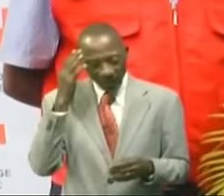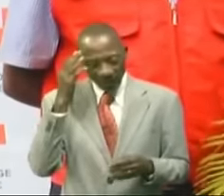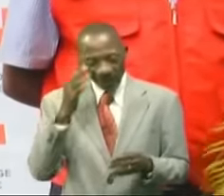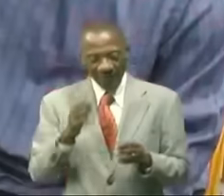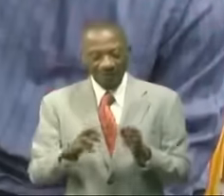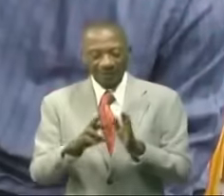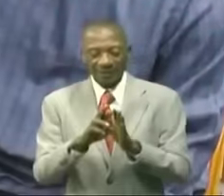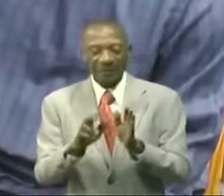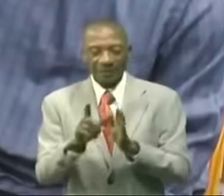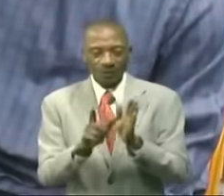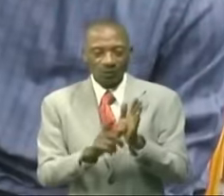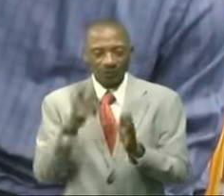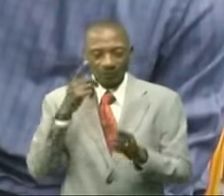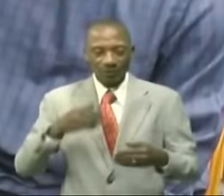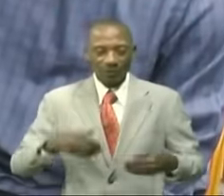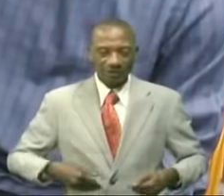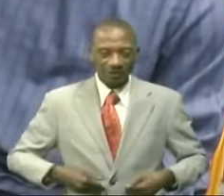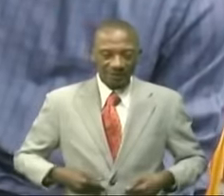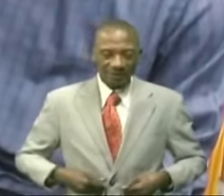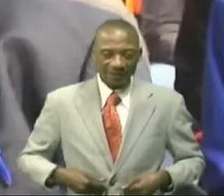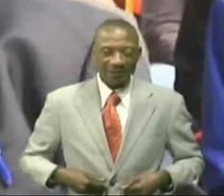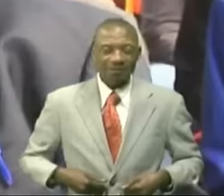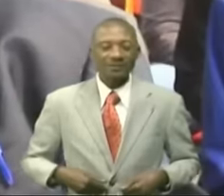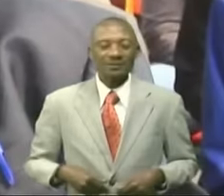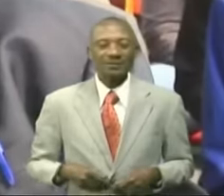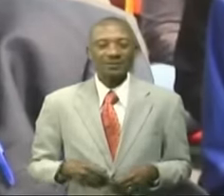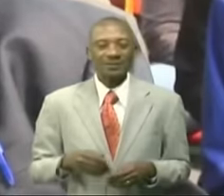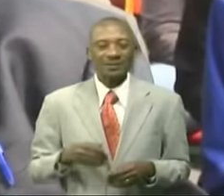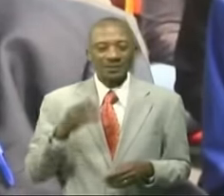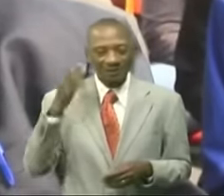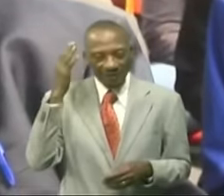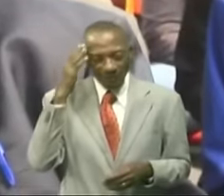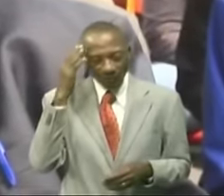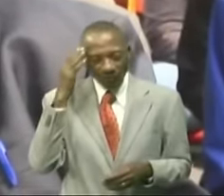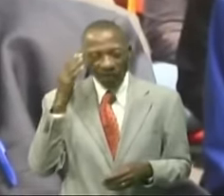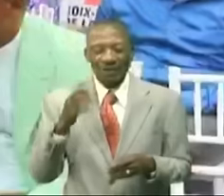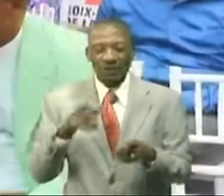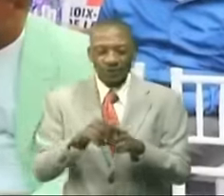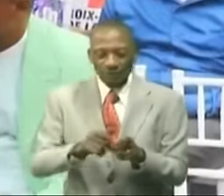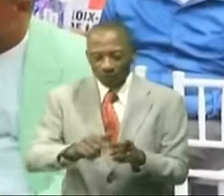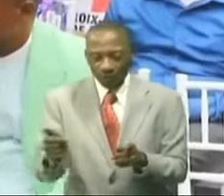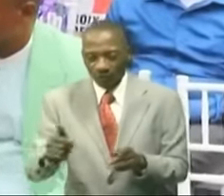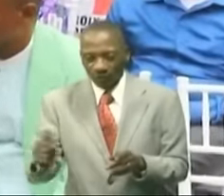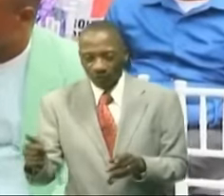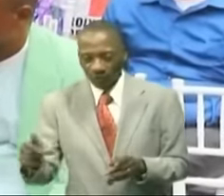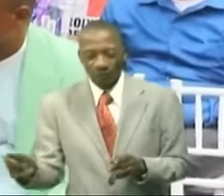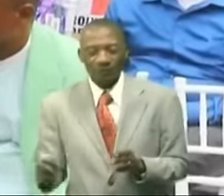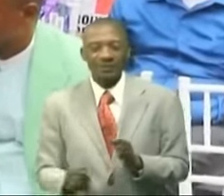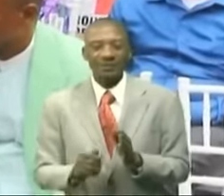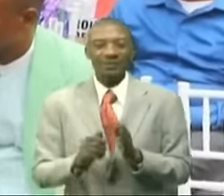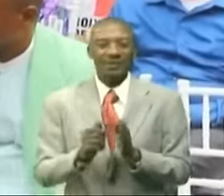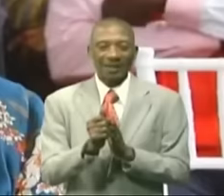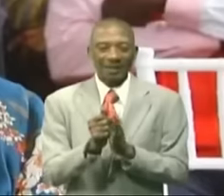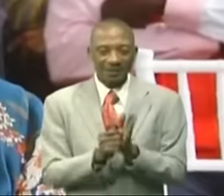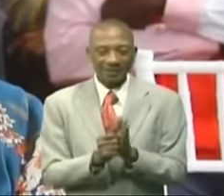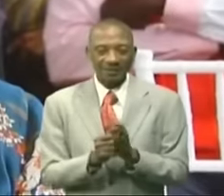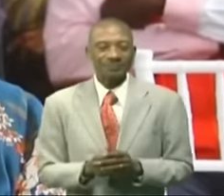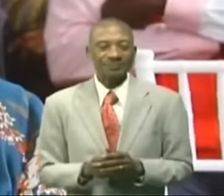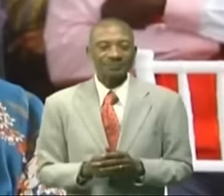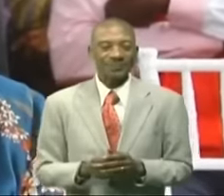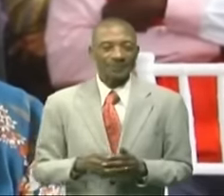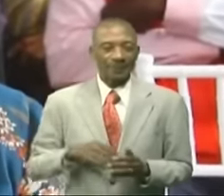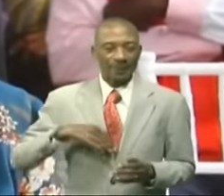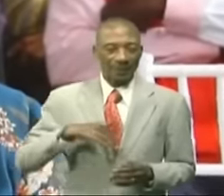du guide opérationnel sur la sûreté et la sécurité. C'était devant les membres de l'organisation